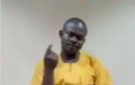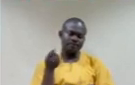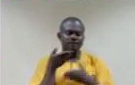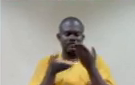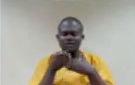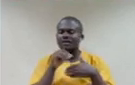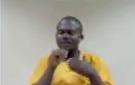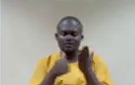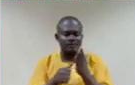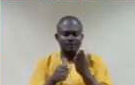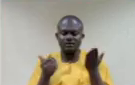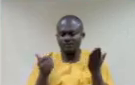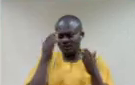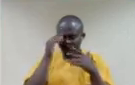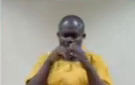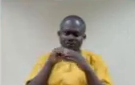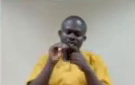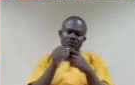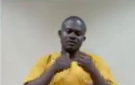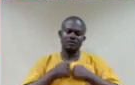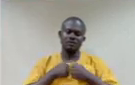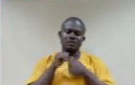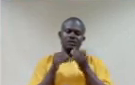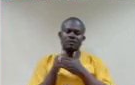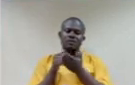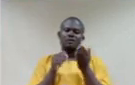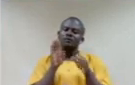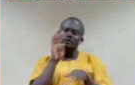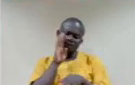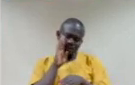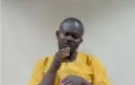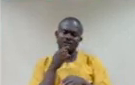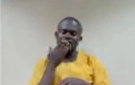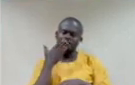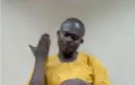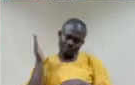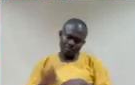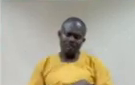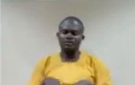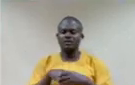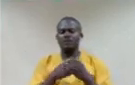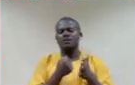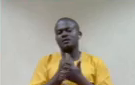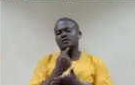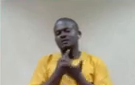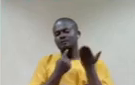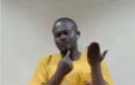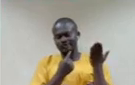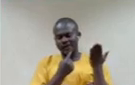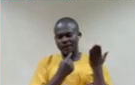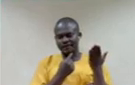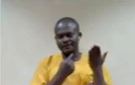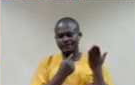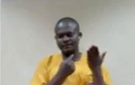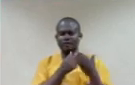bakakiganira nta buryarya kuko mu muco wa Kinyarwanda no kubeshya cyari igihemu cyakwinyisha n'umugeni rwose ugasanga